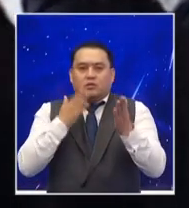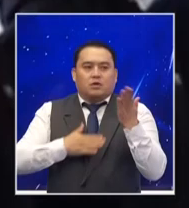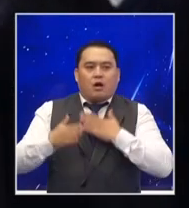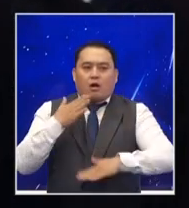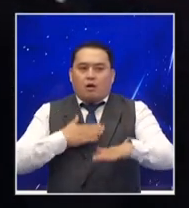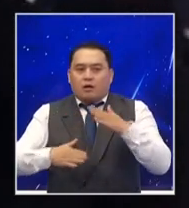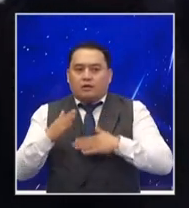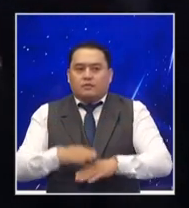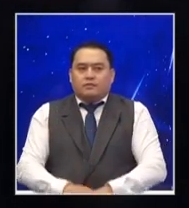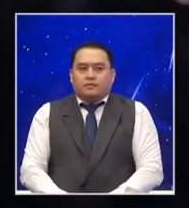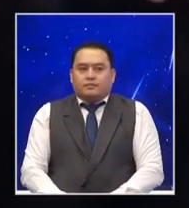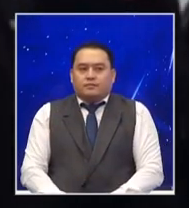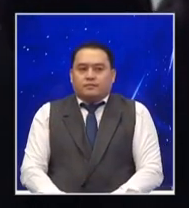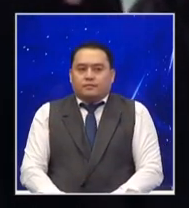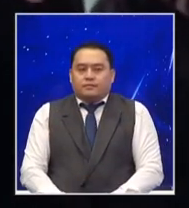болды.